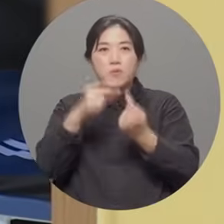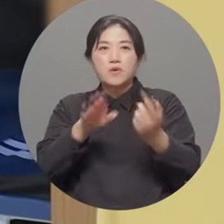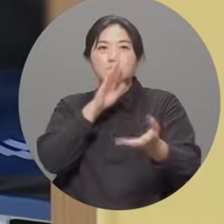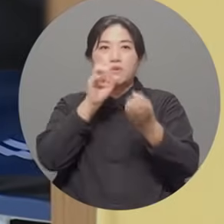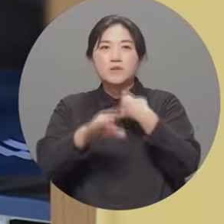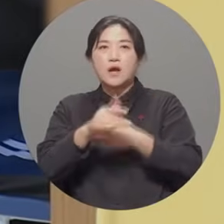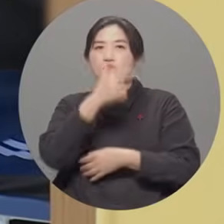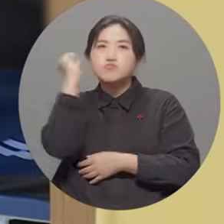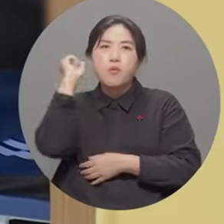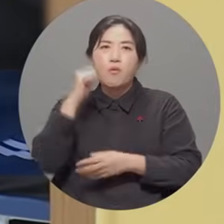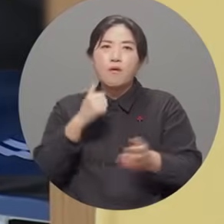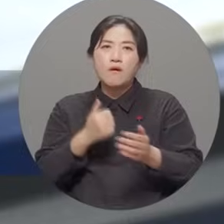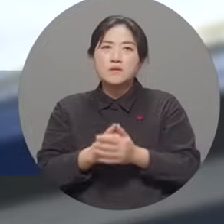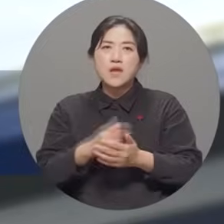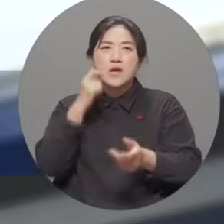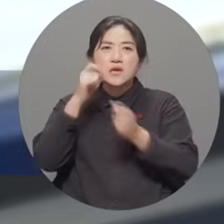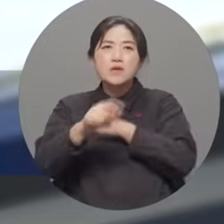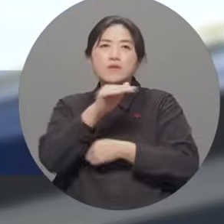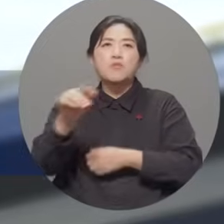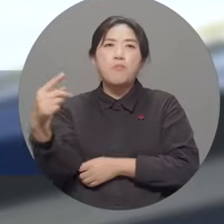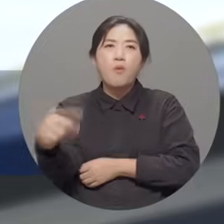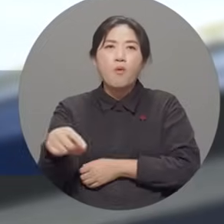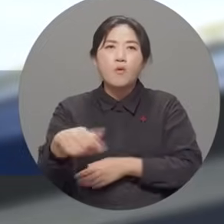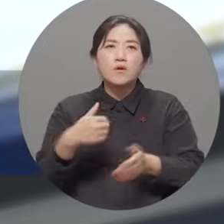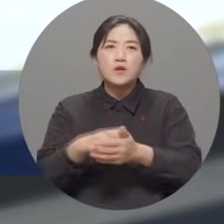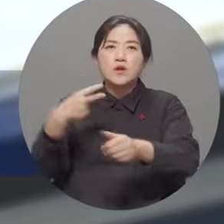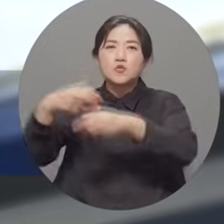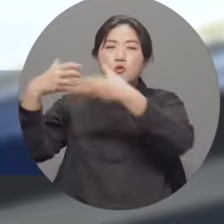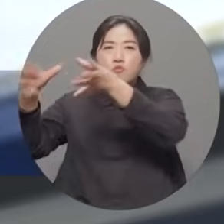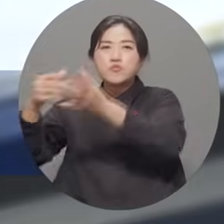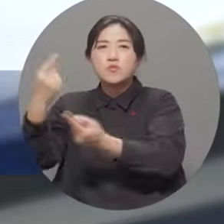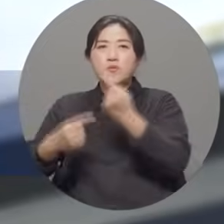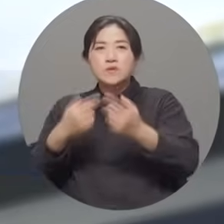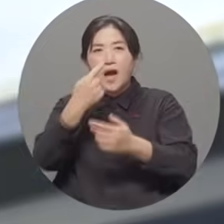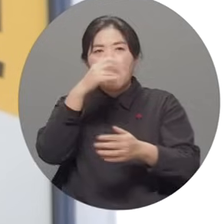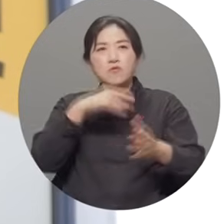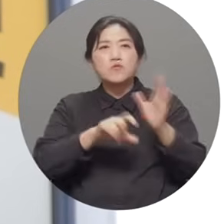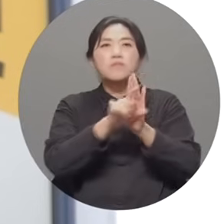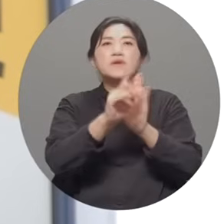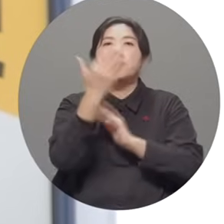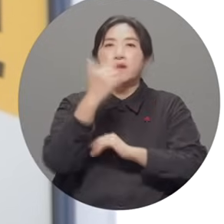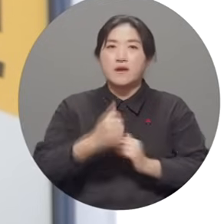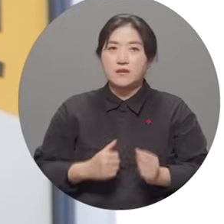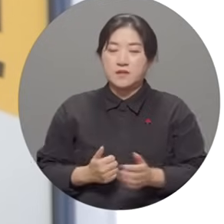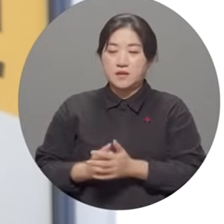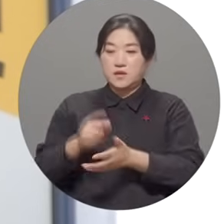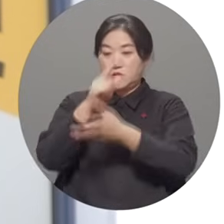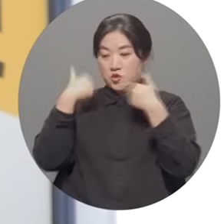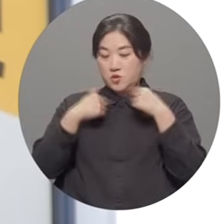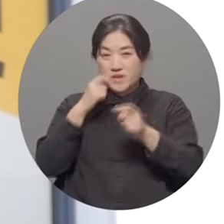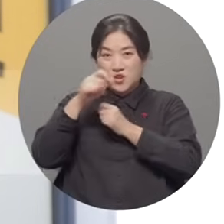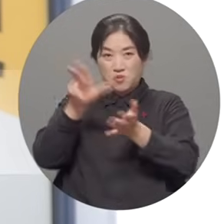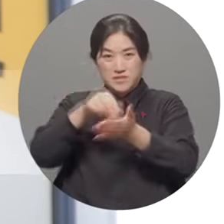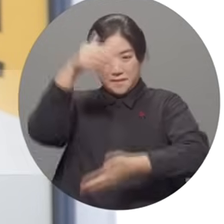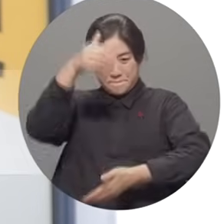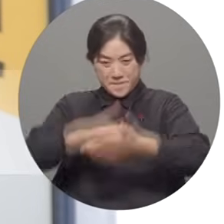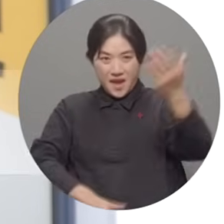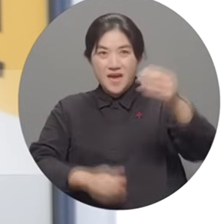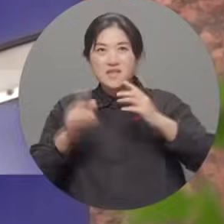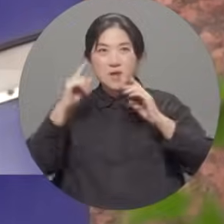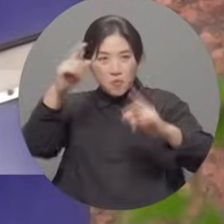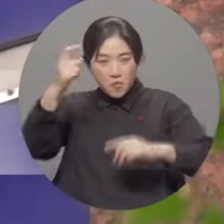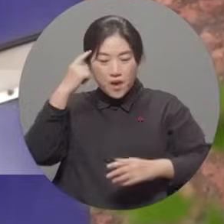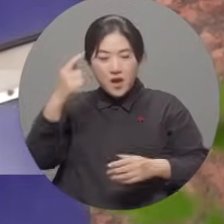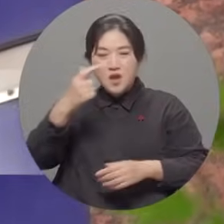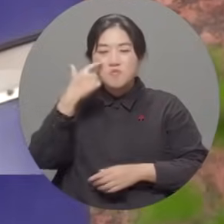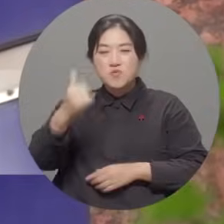뭘 가지고 킬러라고 하시는지 이렇게 되면 이제 교육부보다 학원을 믿지 않을까. 당초 정부가 킬러 문항 배제 원칙을 밝힌 건